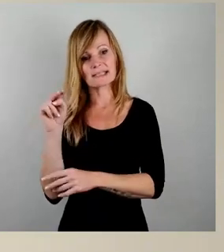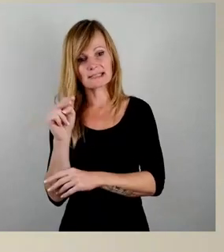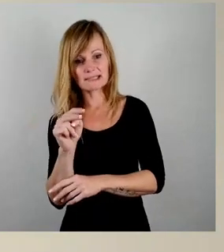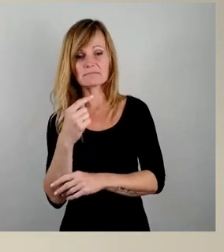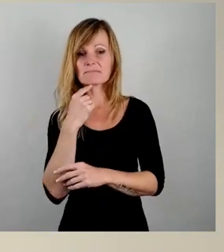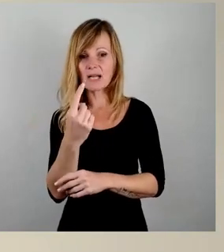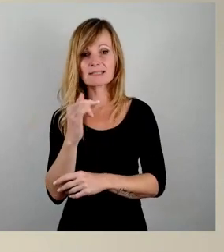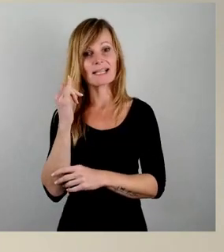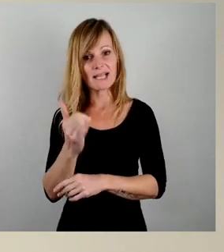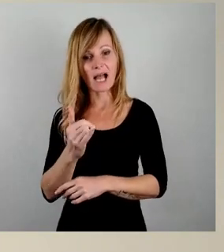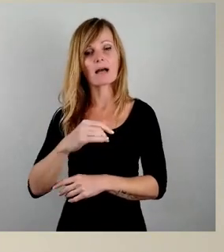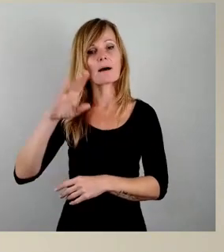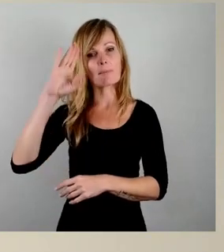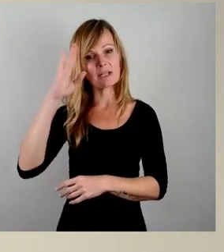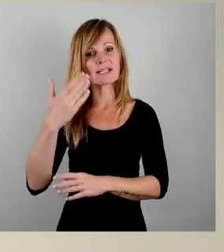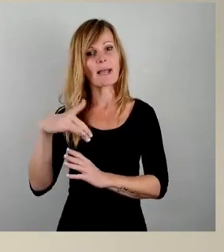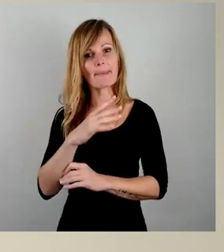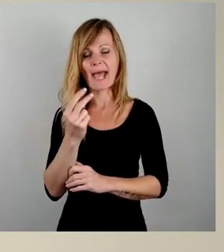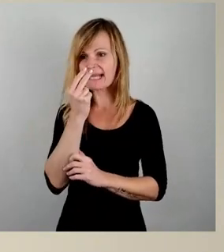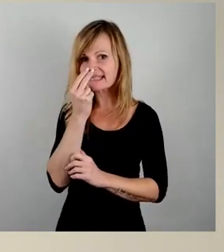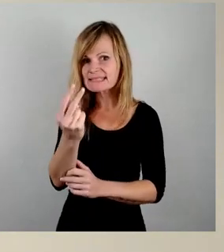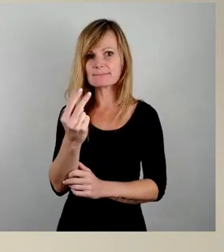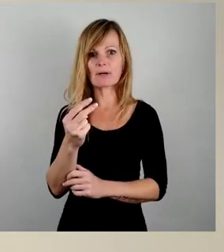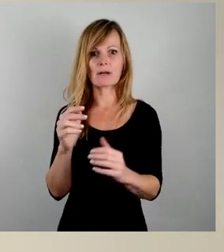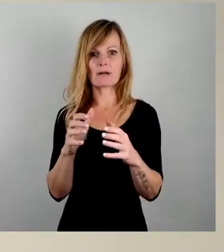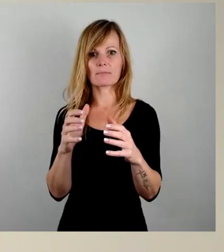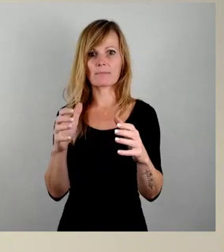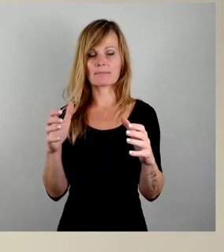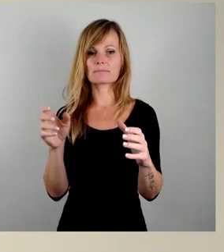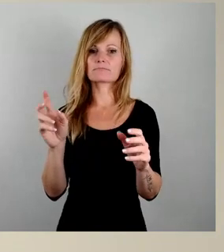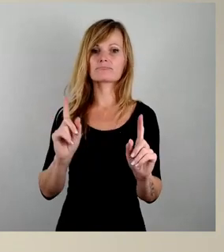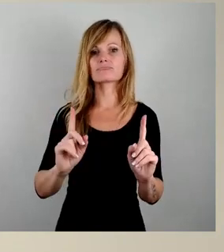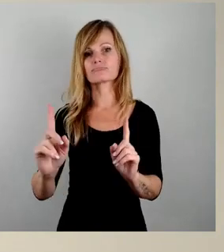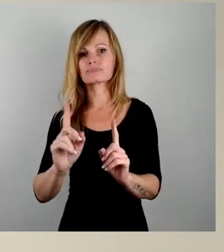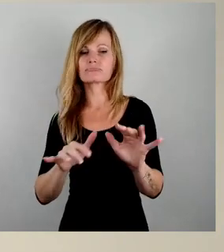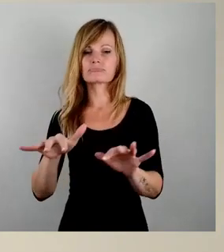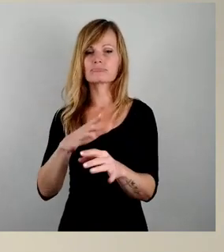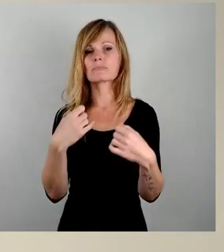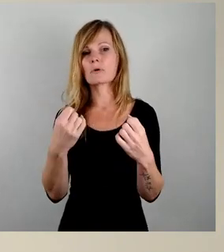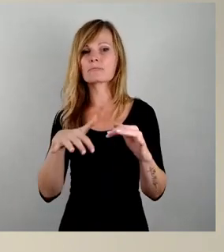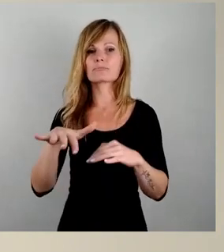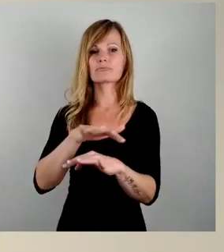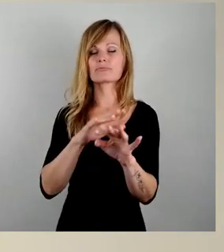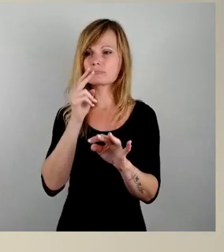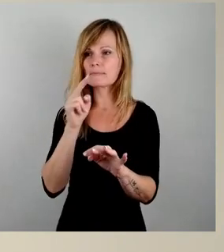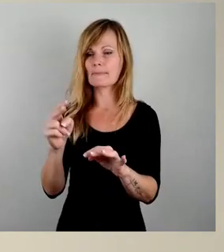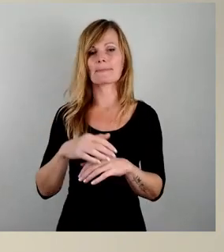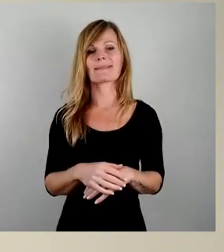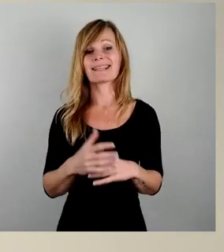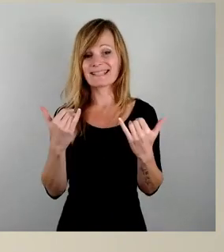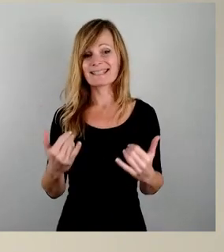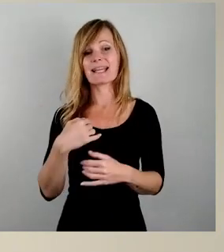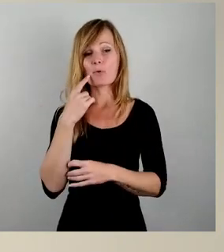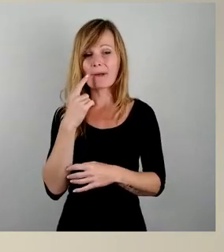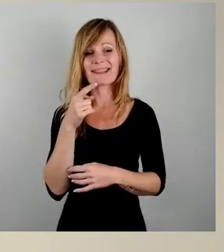erhöht, muss man ganz eindeutig sagen. Derzeit haben wir viele Problemfelder mit der Polizei in der Stadt zu klären, wo